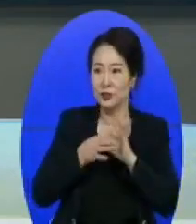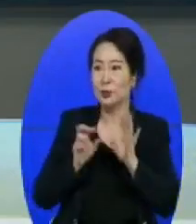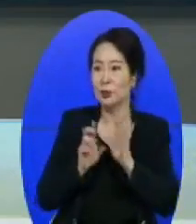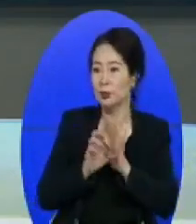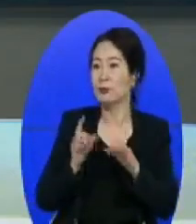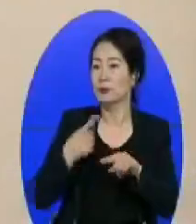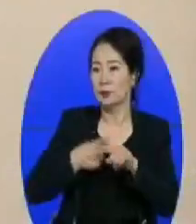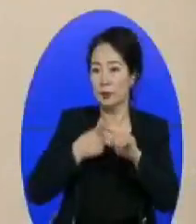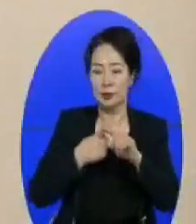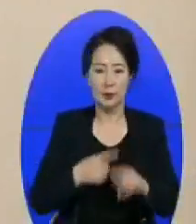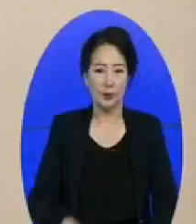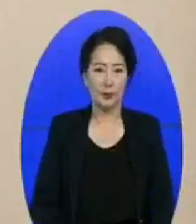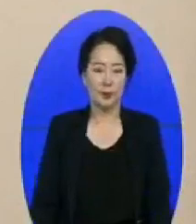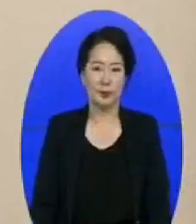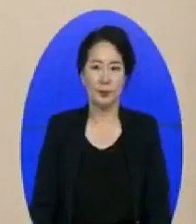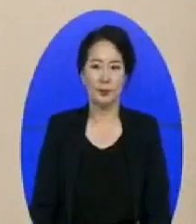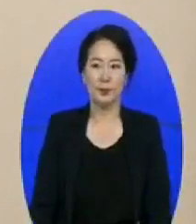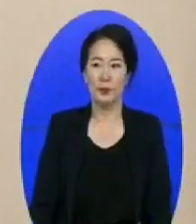байна.